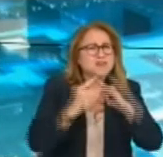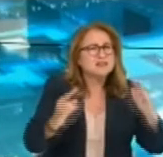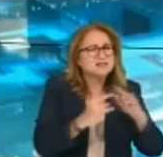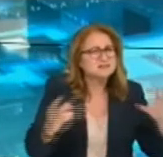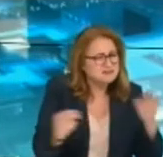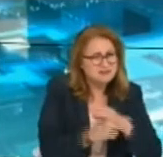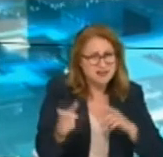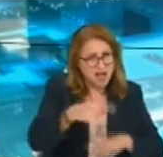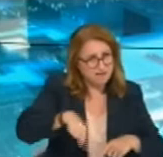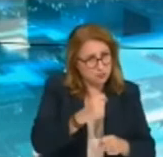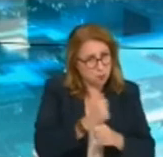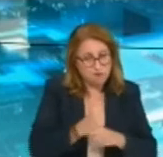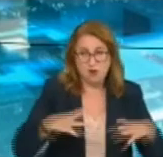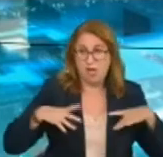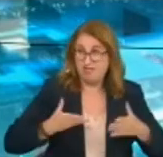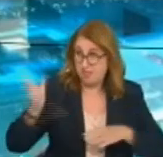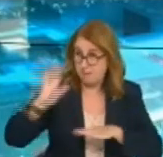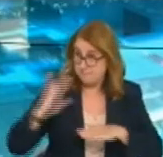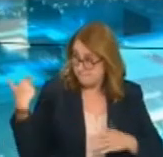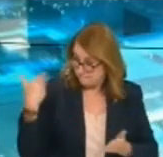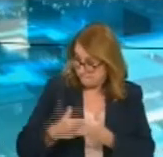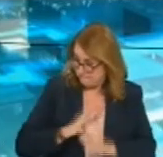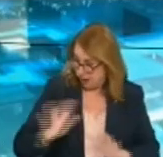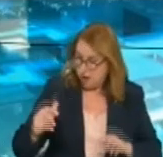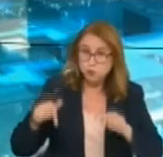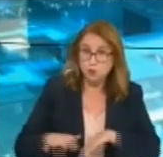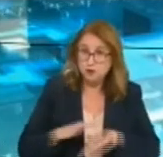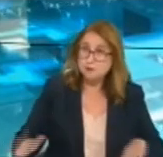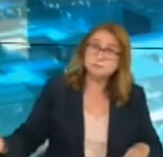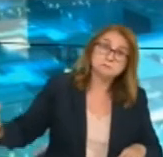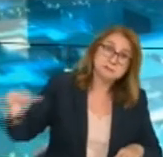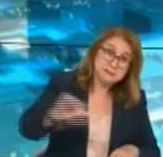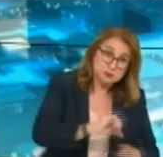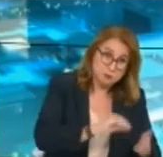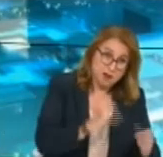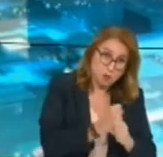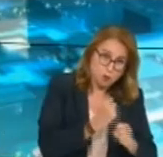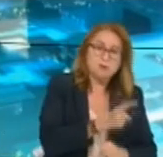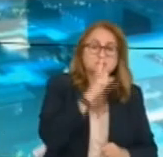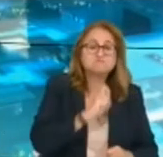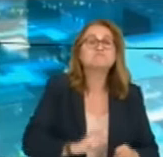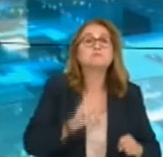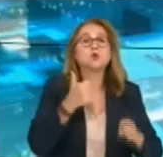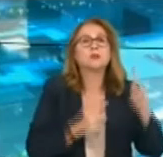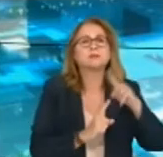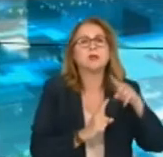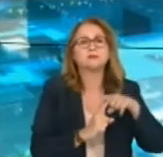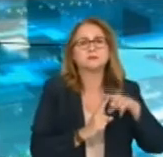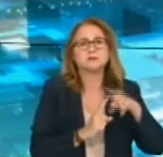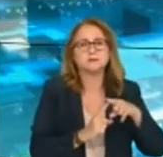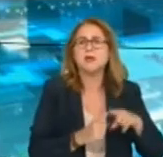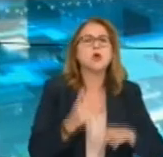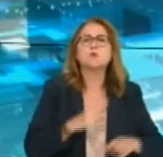και μεταναστών, πρέπει να υποβάλλονται σε προληπτικό εργαστηριακό έλεγχο για το νέο κορονοϊό με ευθύνη των